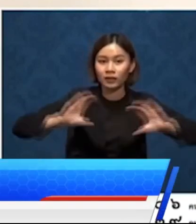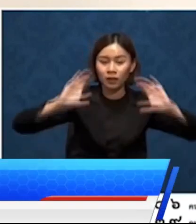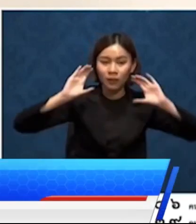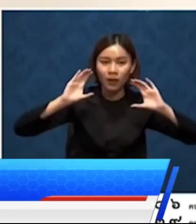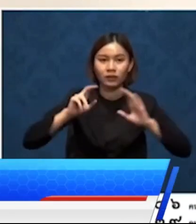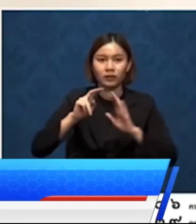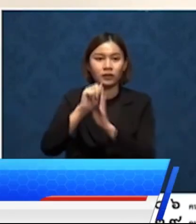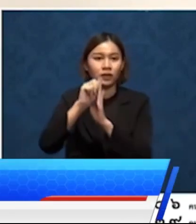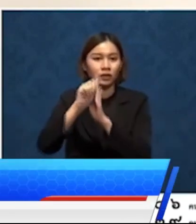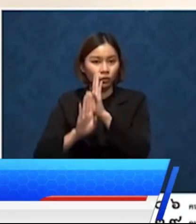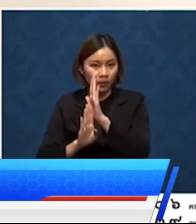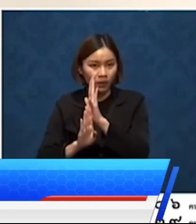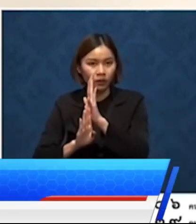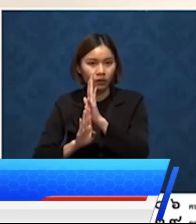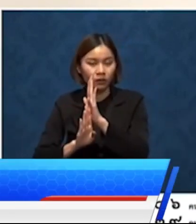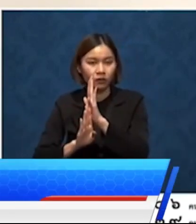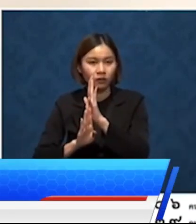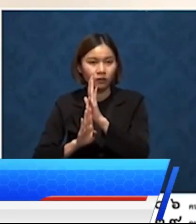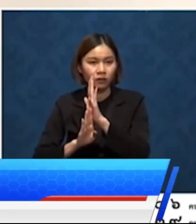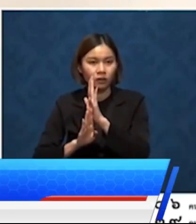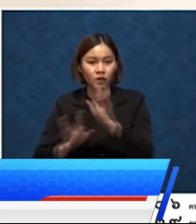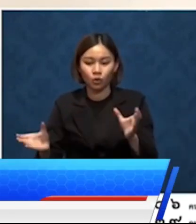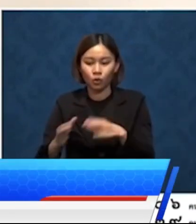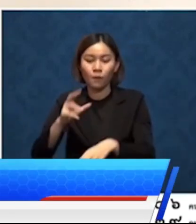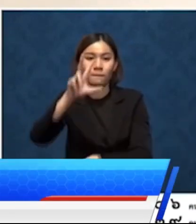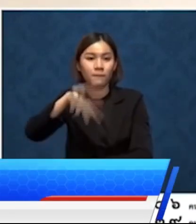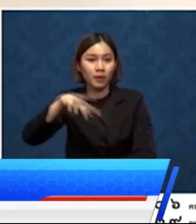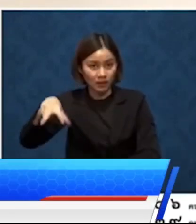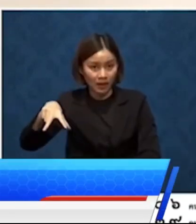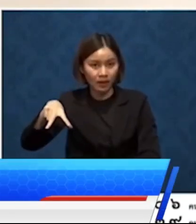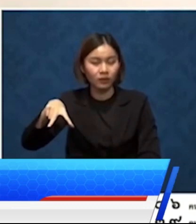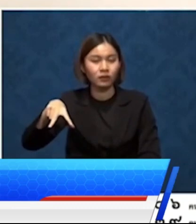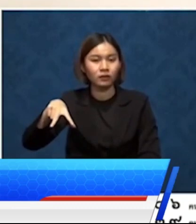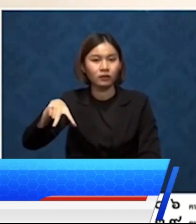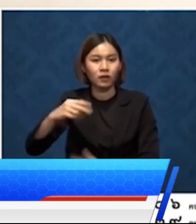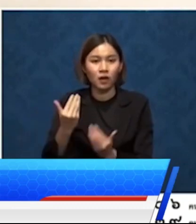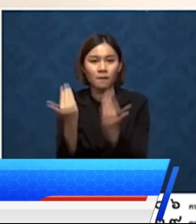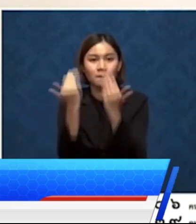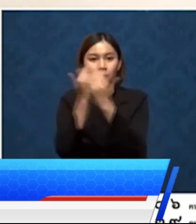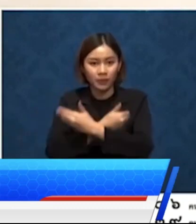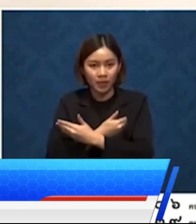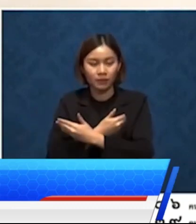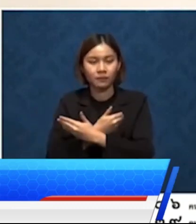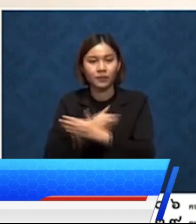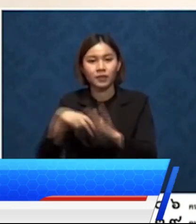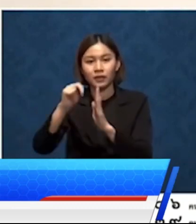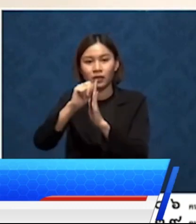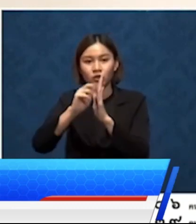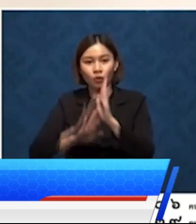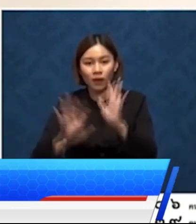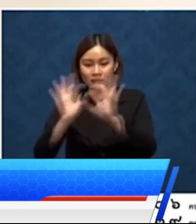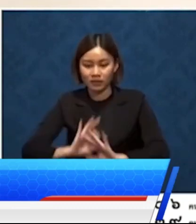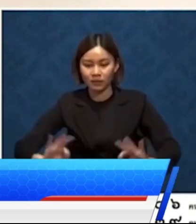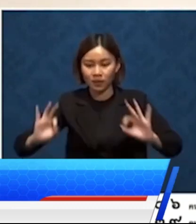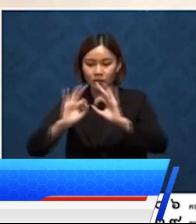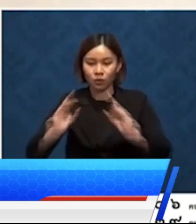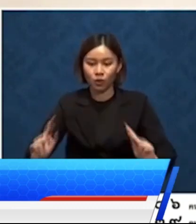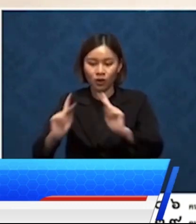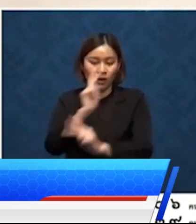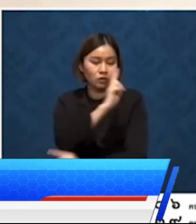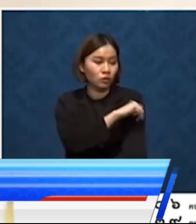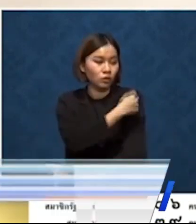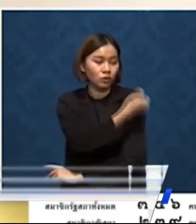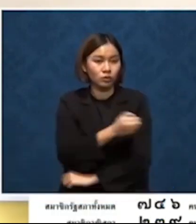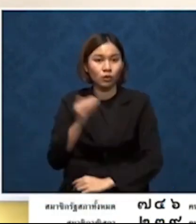สามคญขป asynchronousนัใสำคัญของกะสวงสัุข..ต่อ